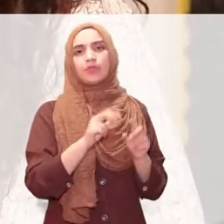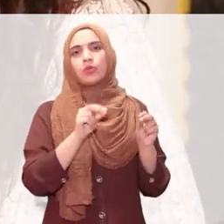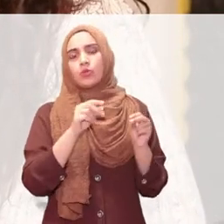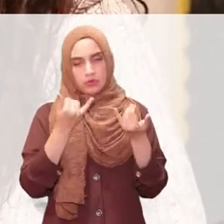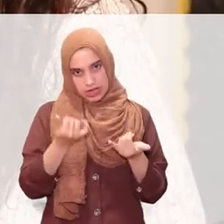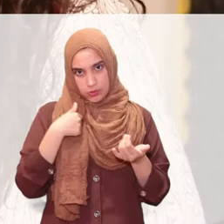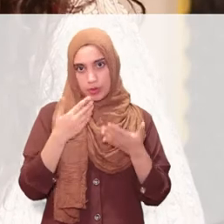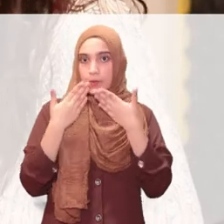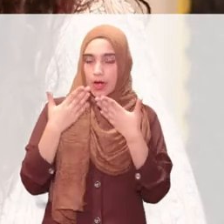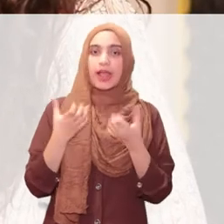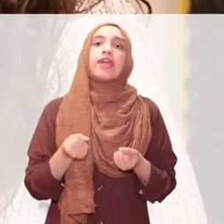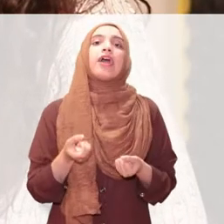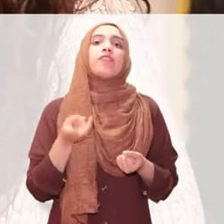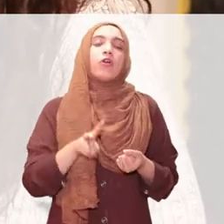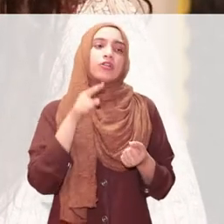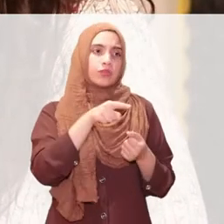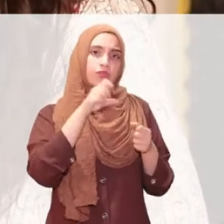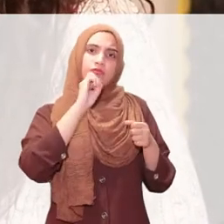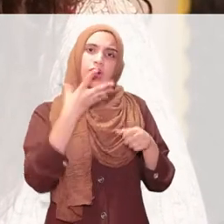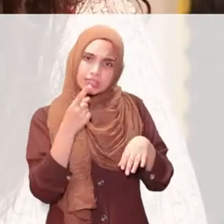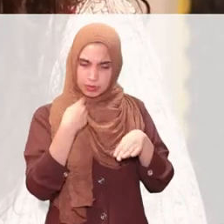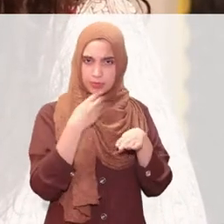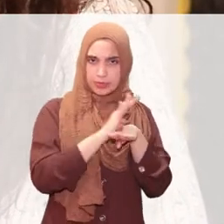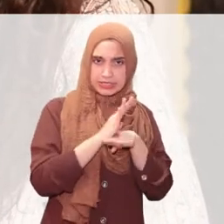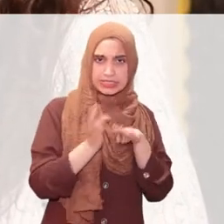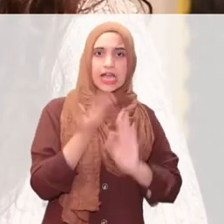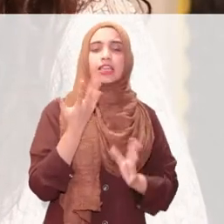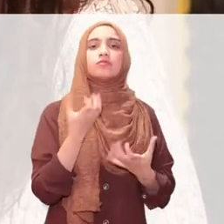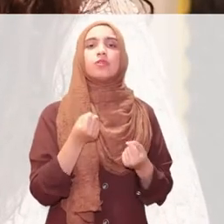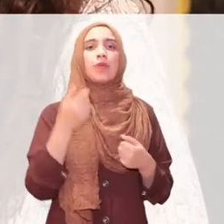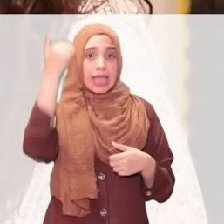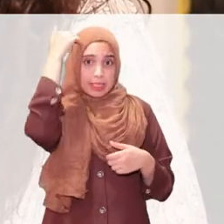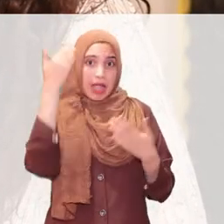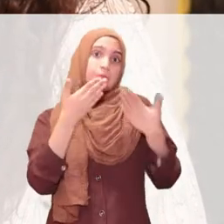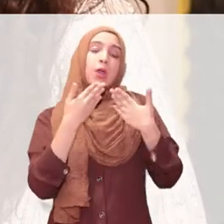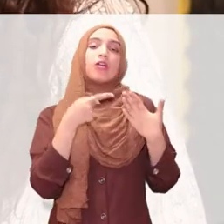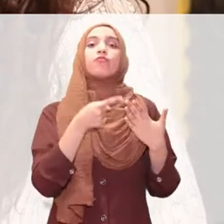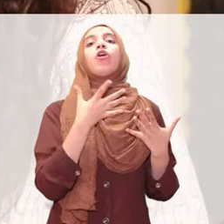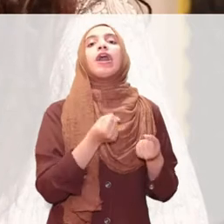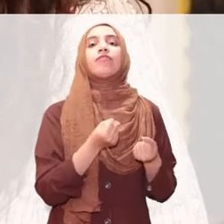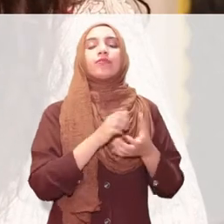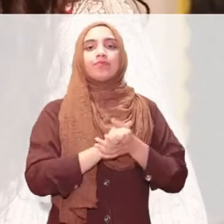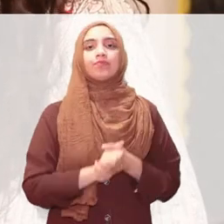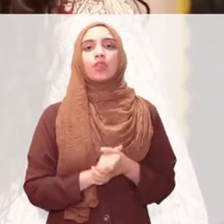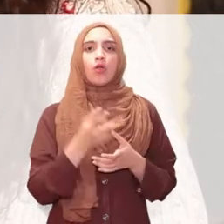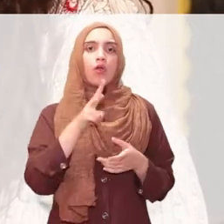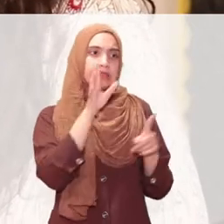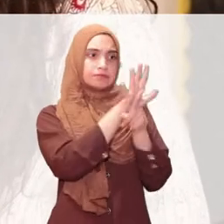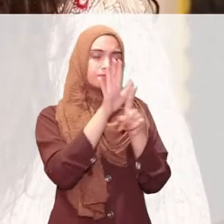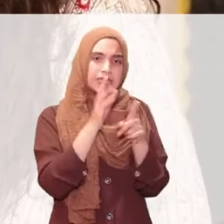आई एम सॉरी डिप्लोमा सर्टिफिकेट